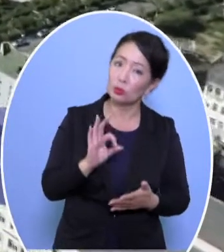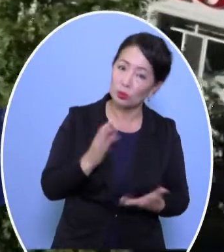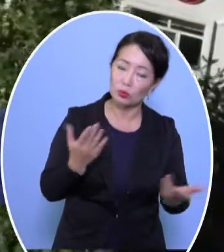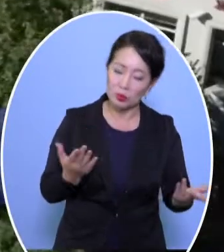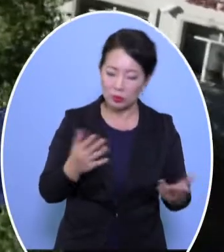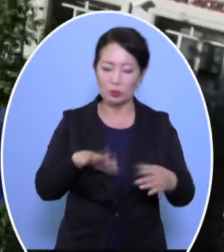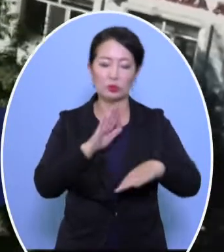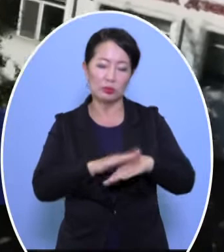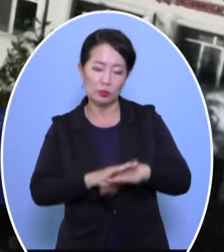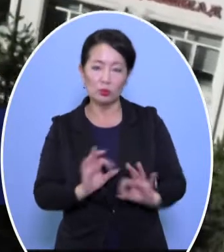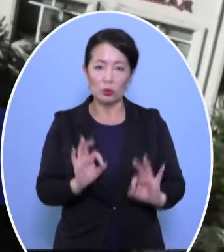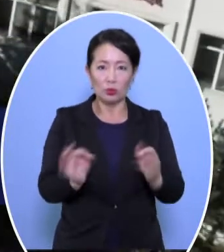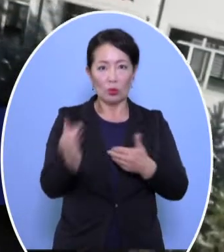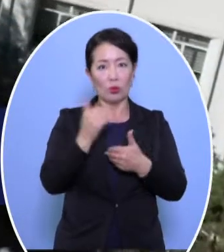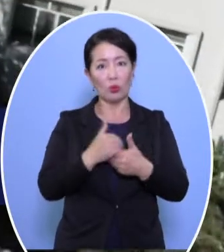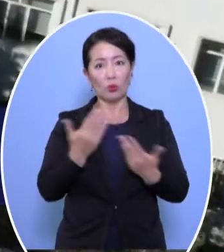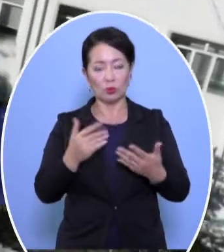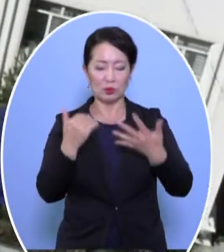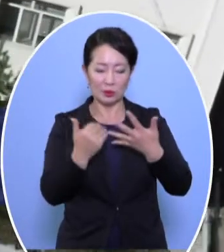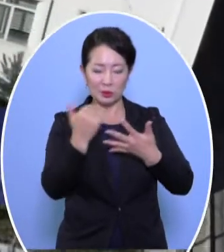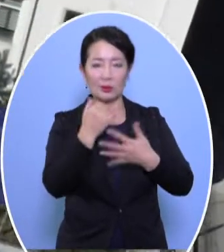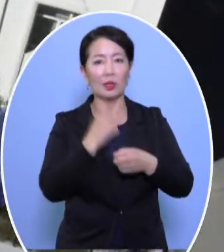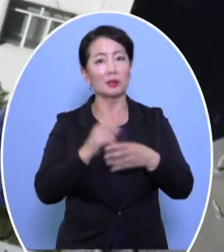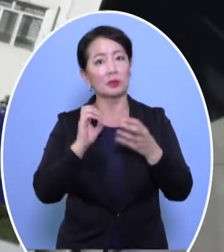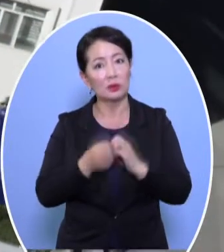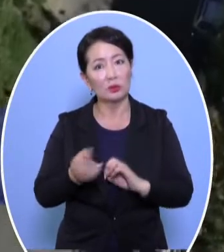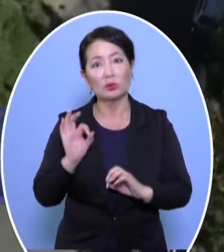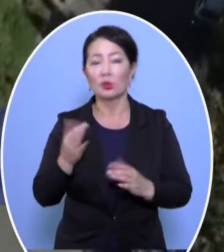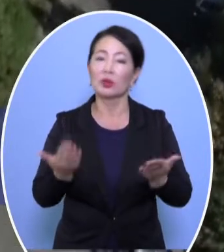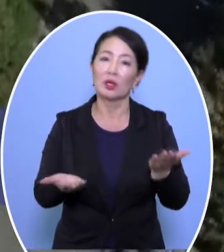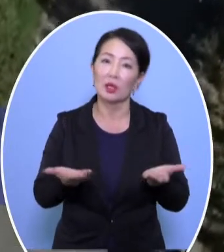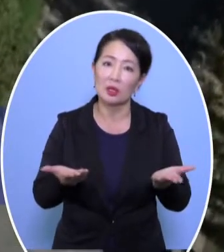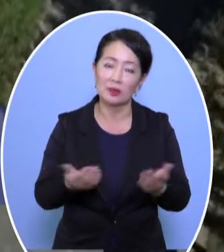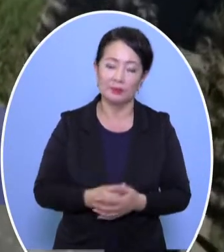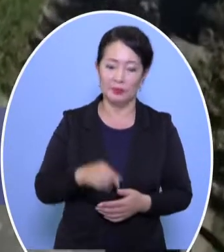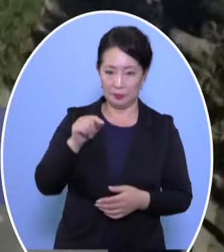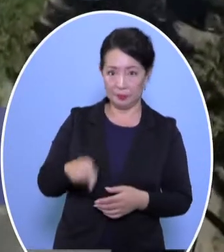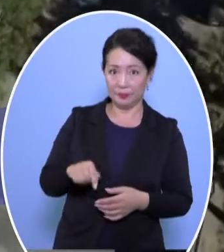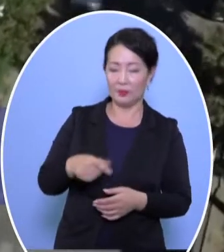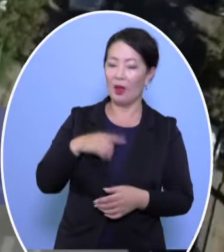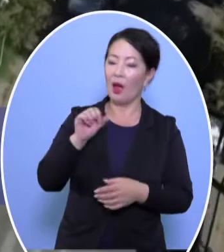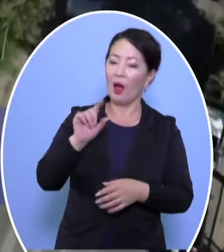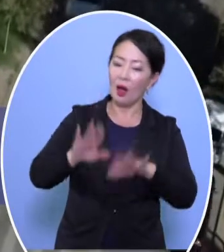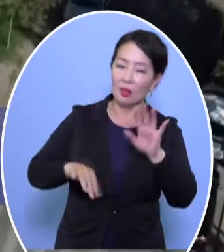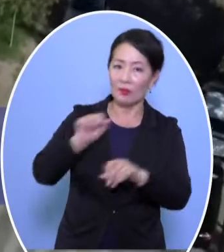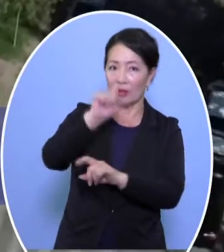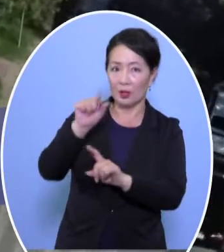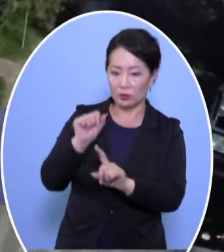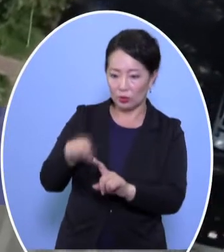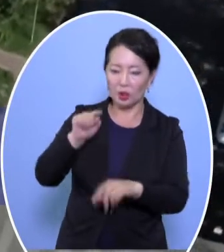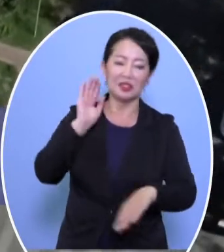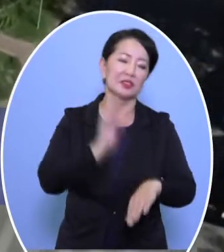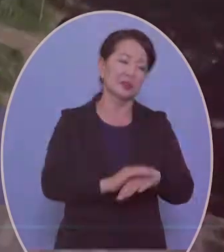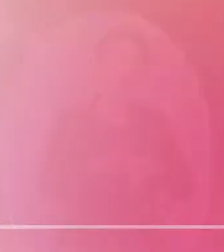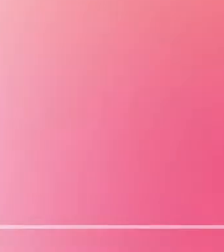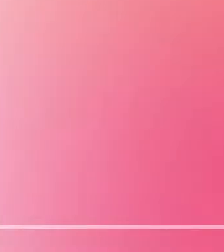эсвэл эмгэцсэнд нь оруулах гэж шатраатай ажлуудыг хийж хэрэгжүүлэх нь зөв үү? За мэдээж хэрэг аливаа асуудлыг одоо цэгцлэгээсээ өнгөсөн